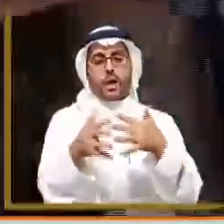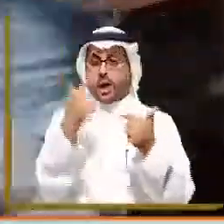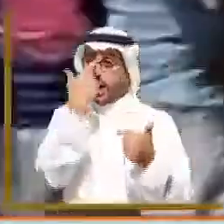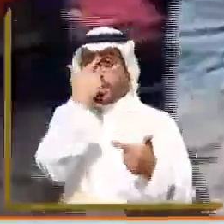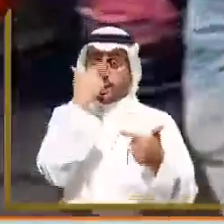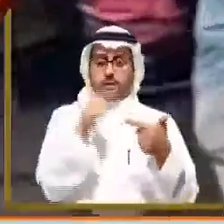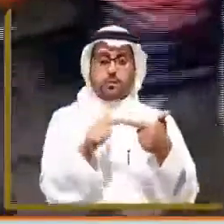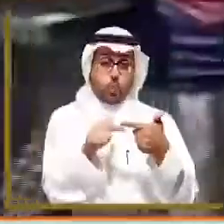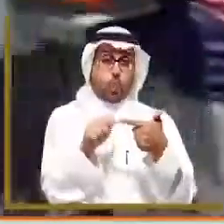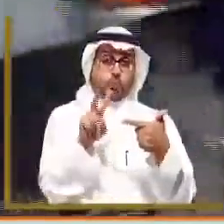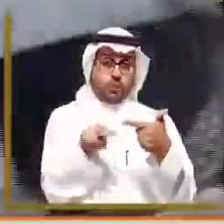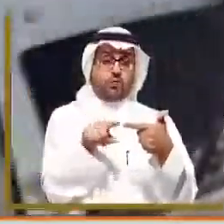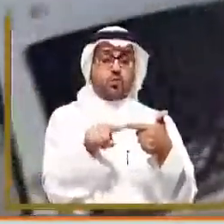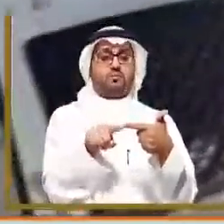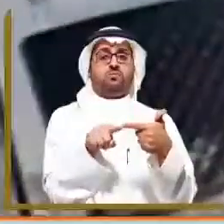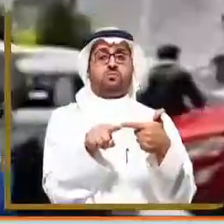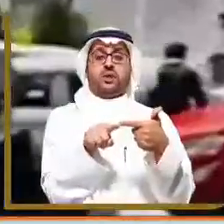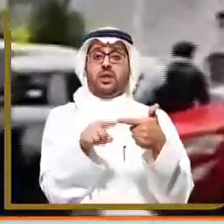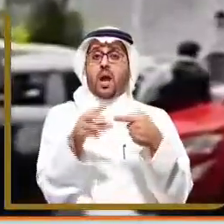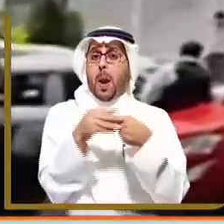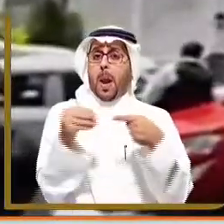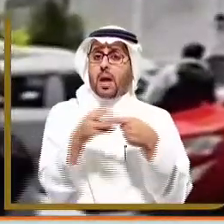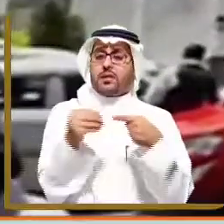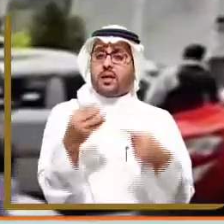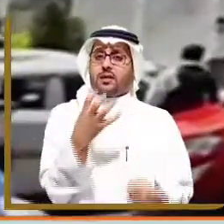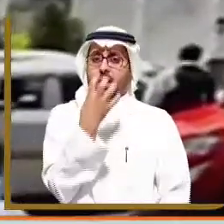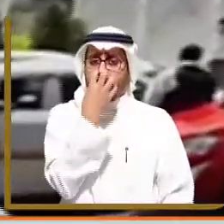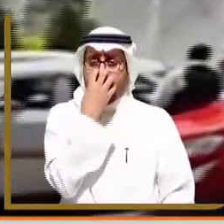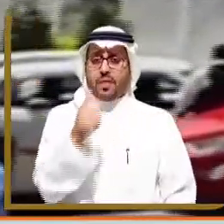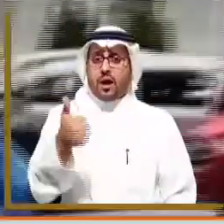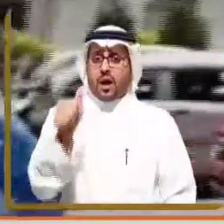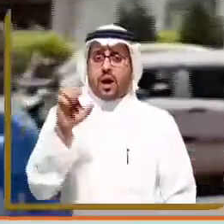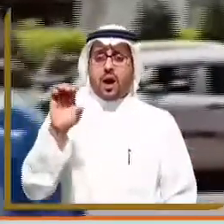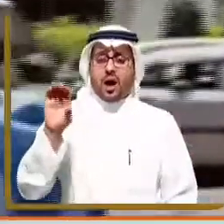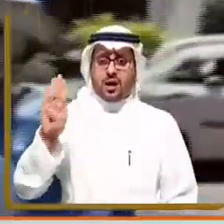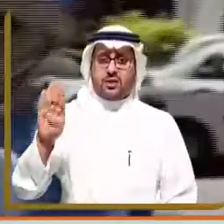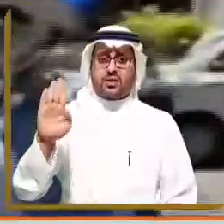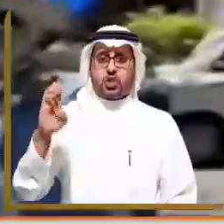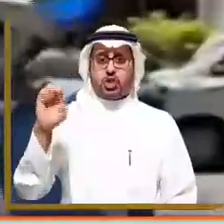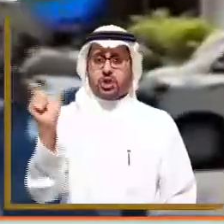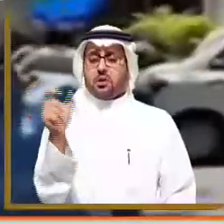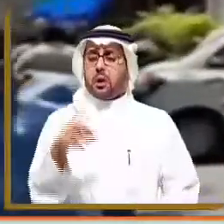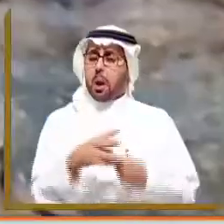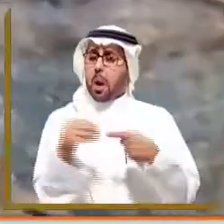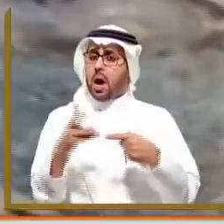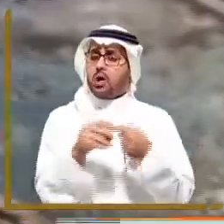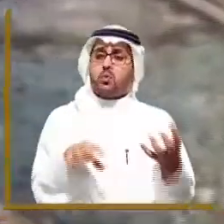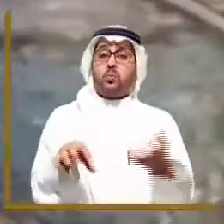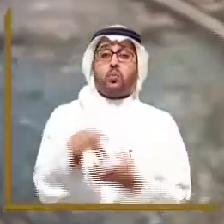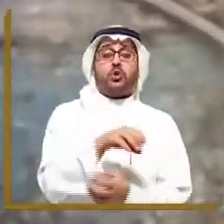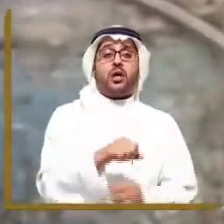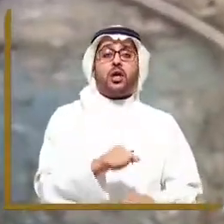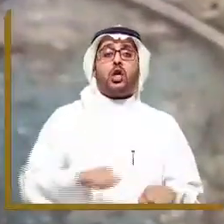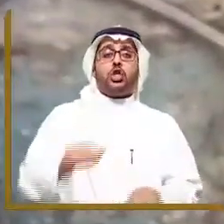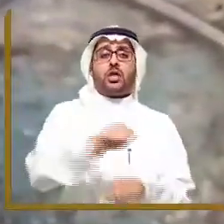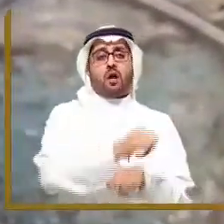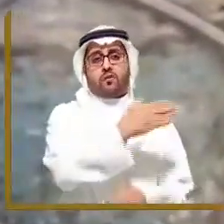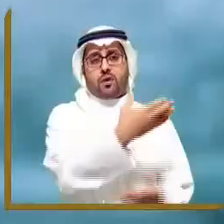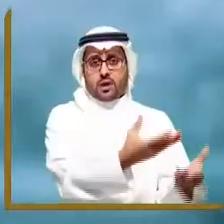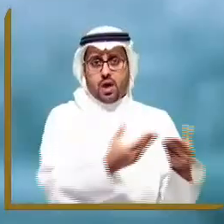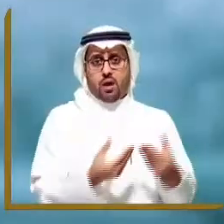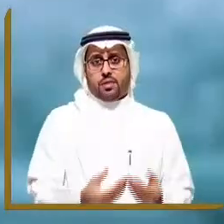ذات السياق، تواجه الهند نقص الإمدادات الطبية باستقبالها اسطوانات الأكسجين من سنغافورة.